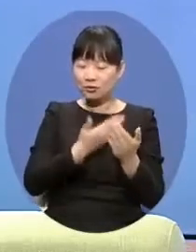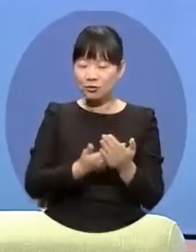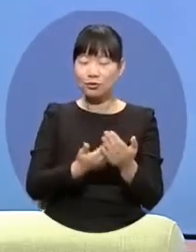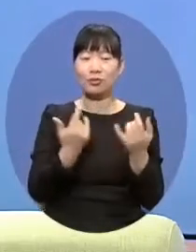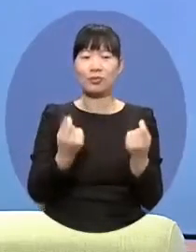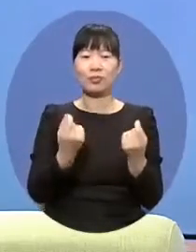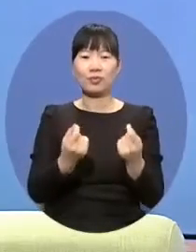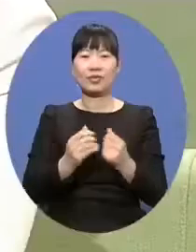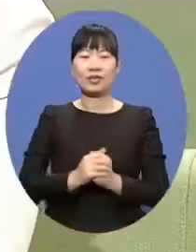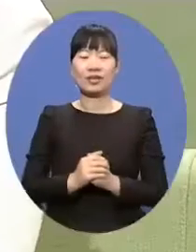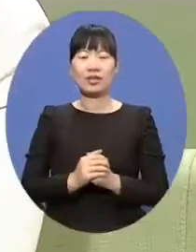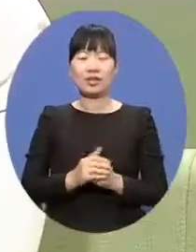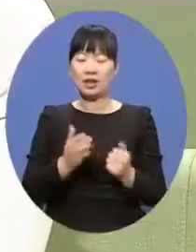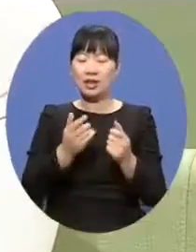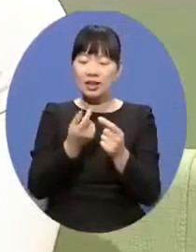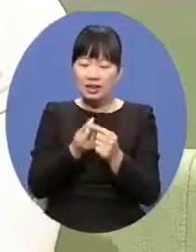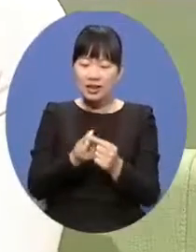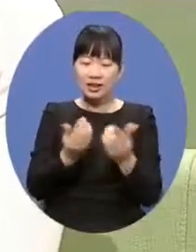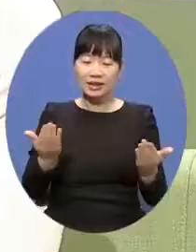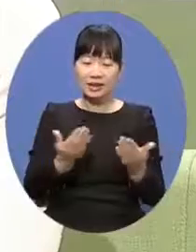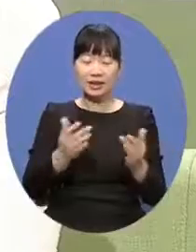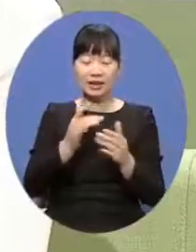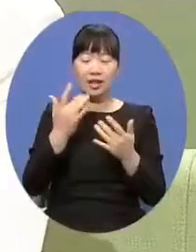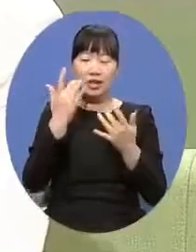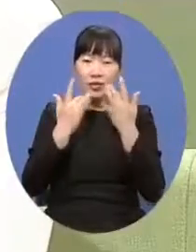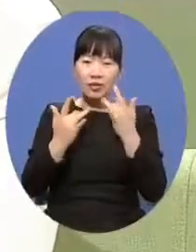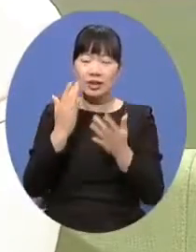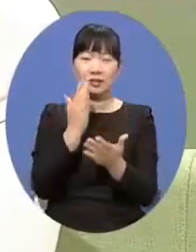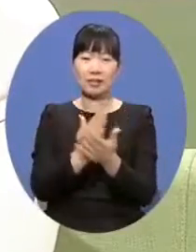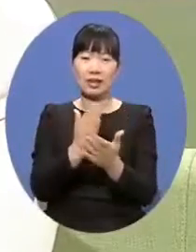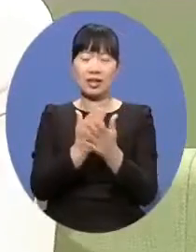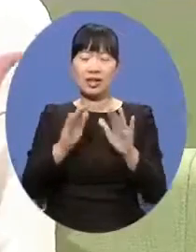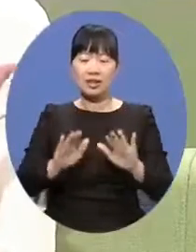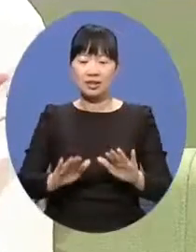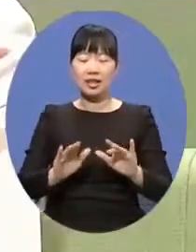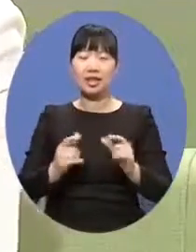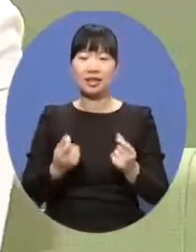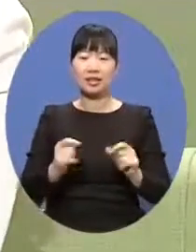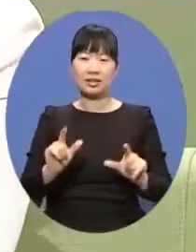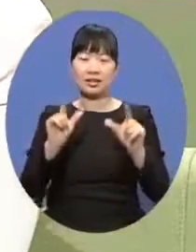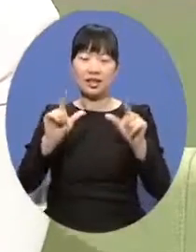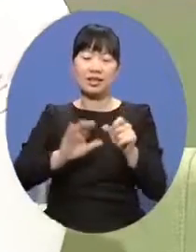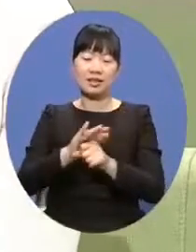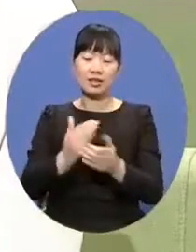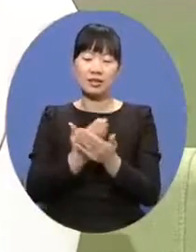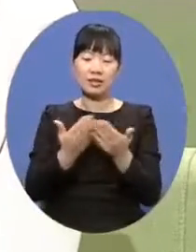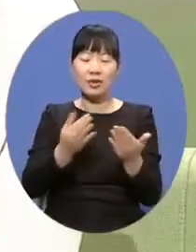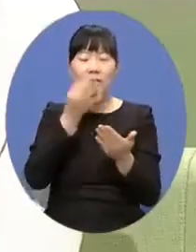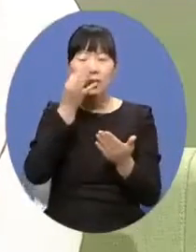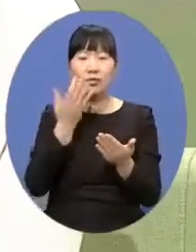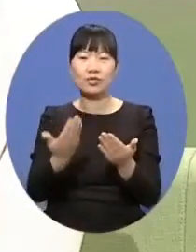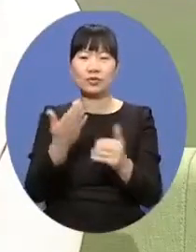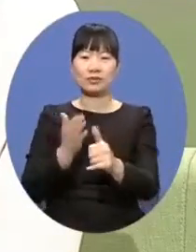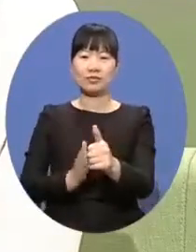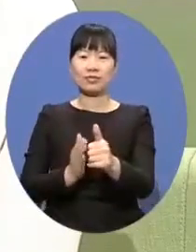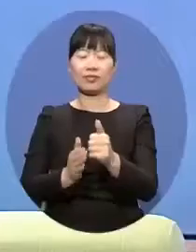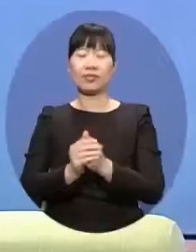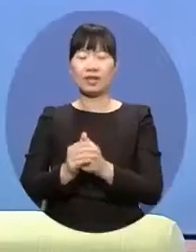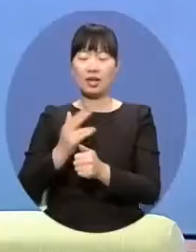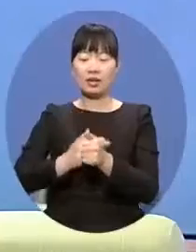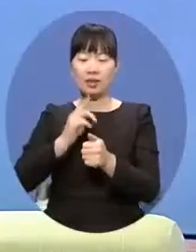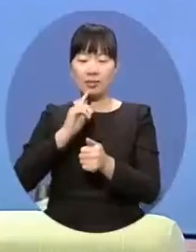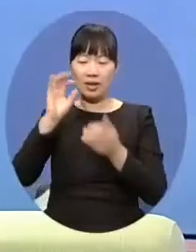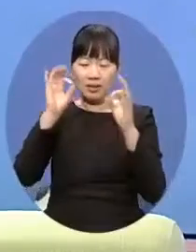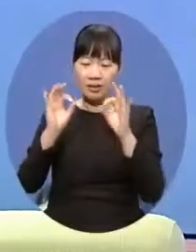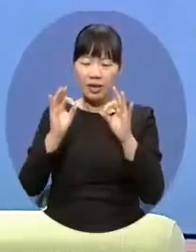일들입니다. 그러니까 그런 소소한 것들을 놓치지 마시고요. 특히 이런 날들, 사랑을 베푸는 걸 보여주셨으면 좋겠습니다. 맞습니다. 선생님 말씀드리니까